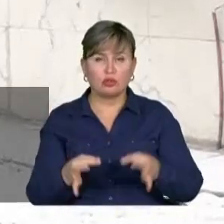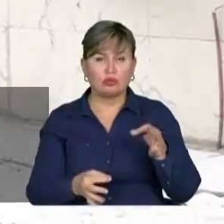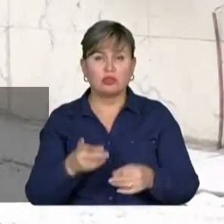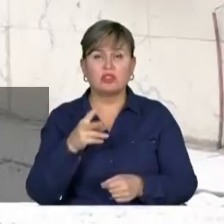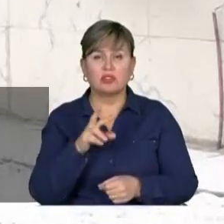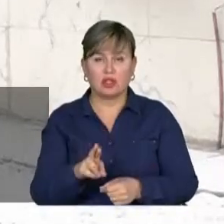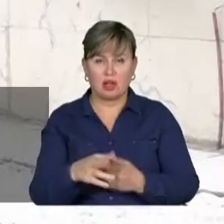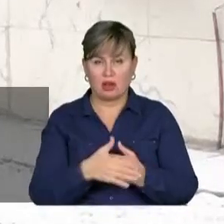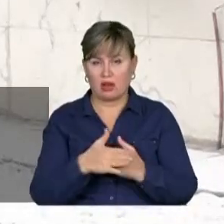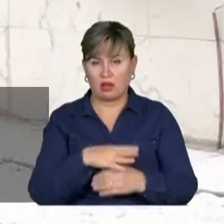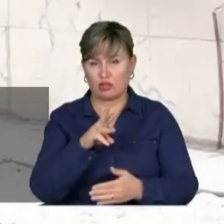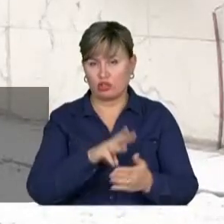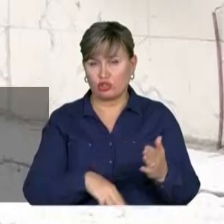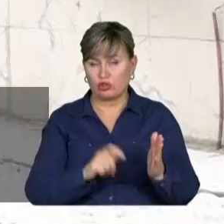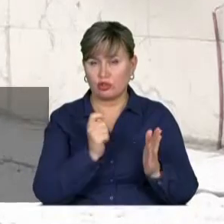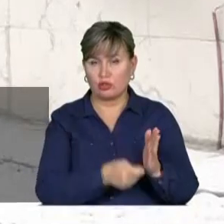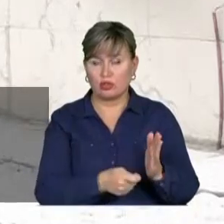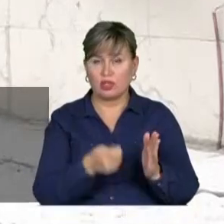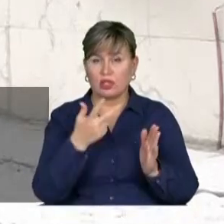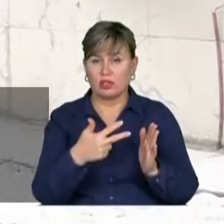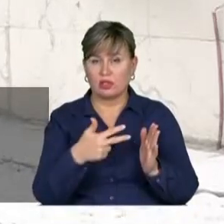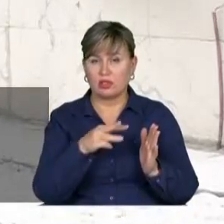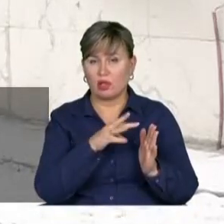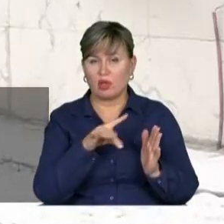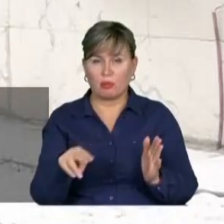наложения административного штрафа в количестве 30 МРП.